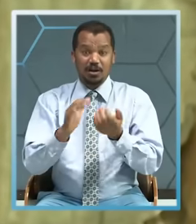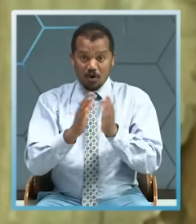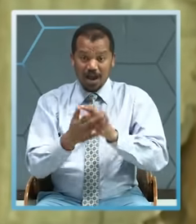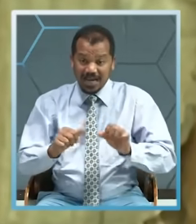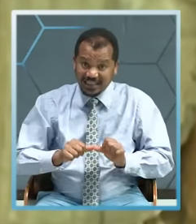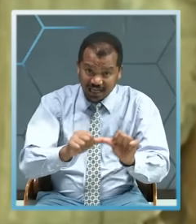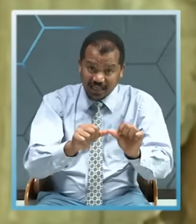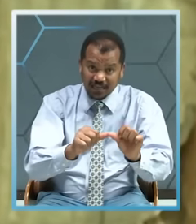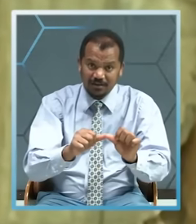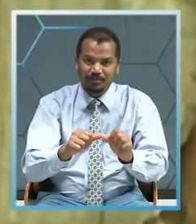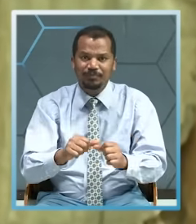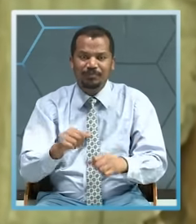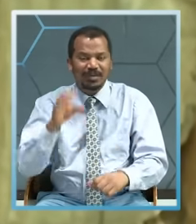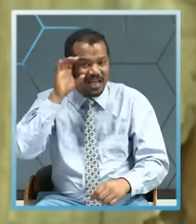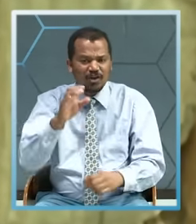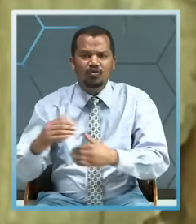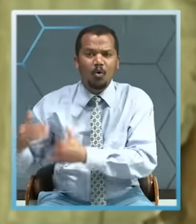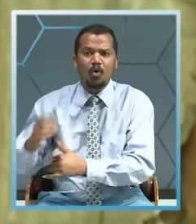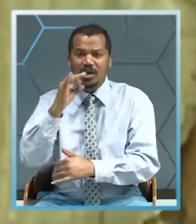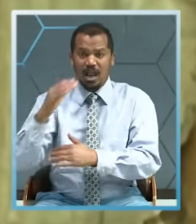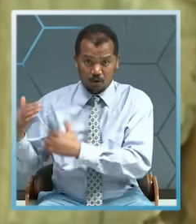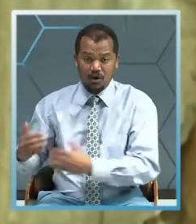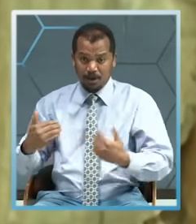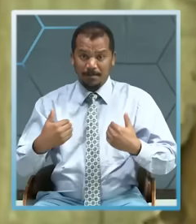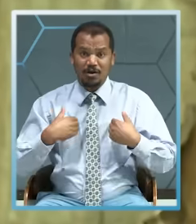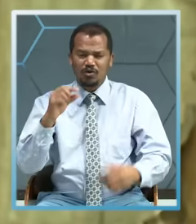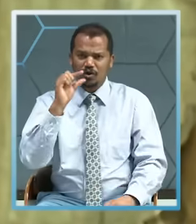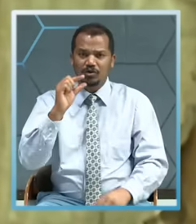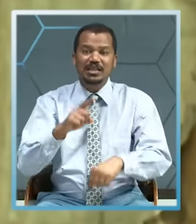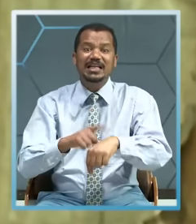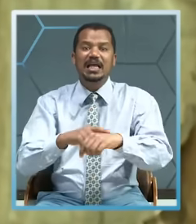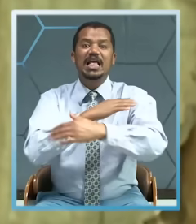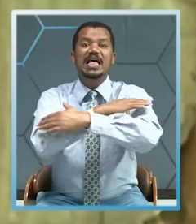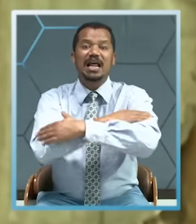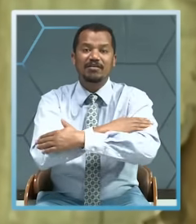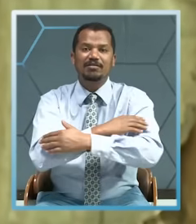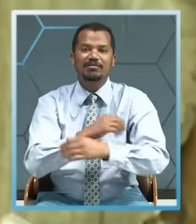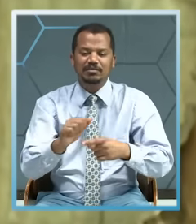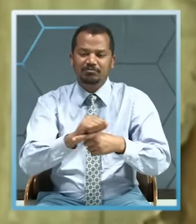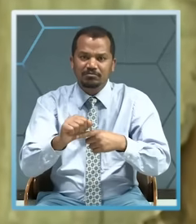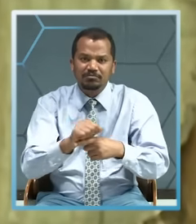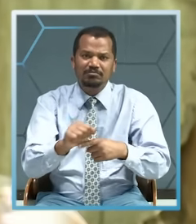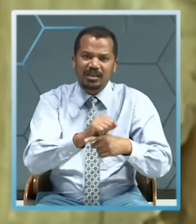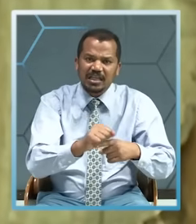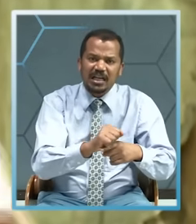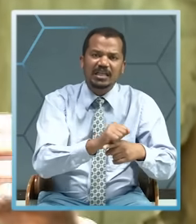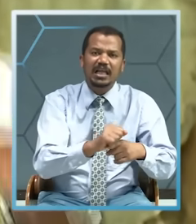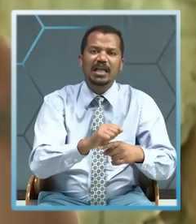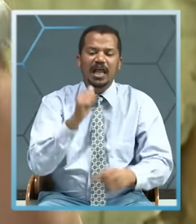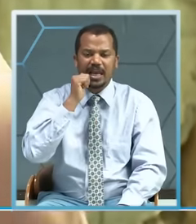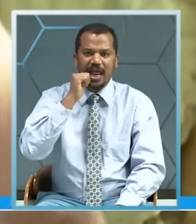ሆና እንድትቀጥል ከግዳጅ ጎለጎን ባለው የተወሰነ ሰዓት ወይ ምረፍት